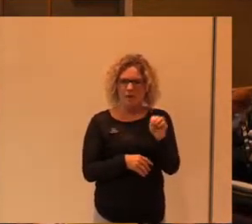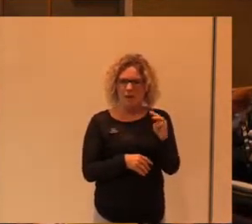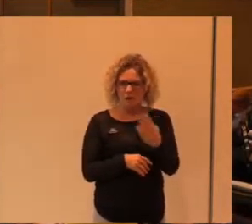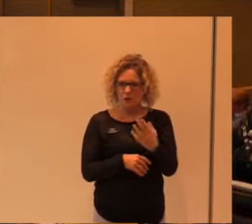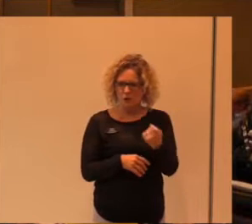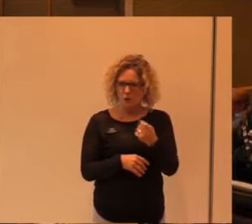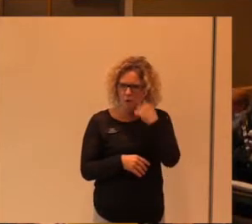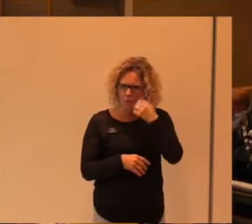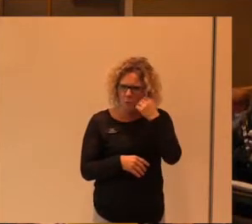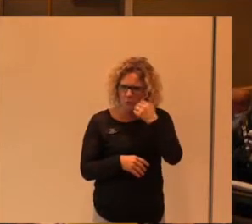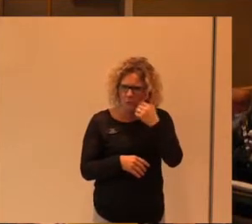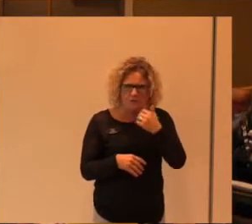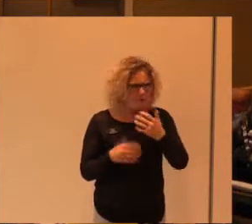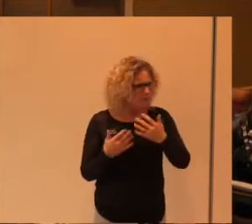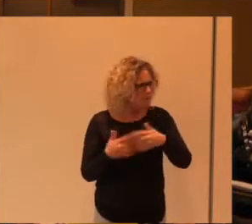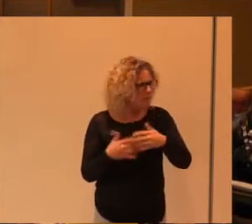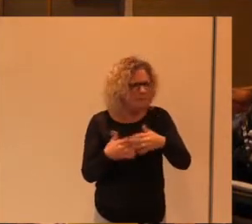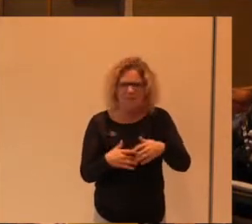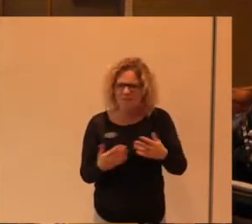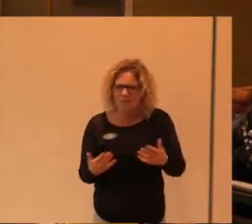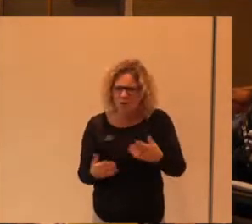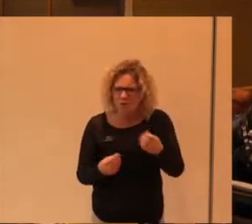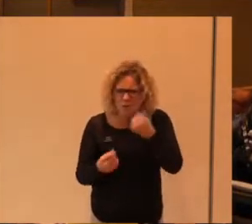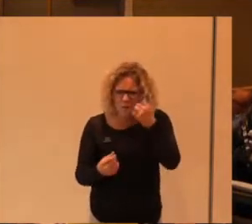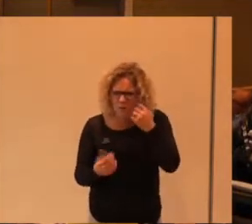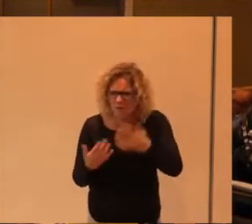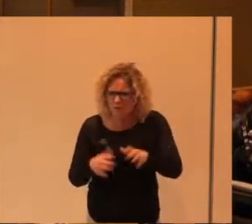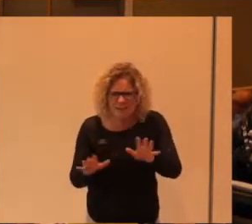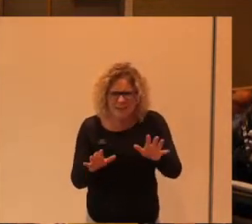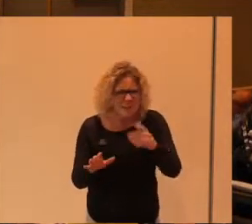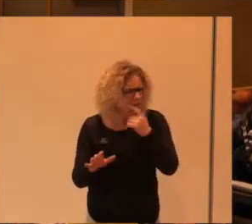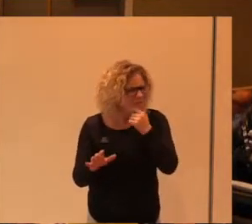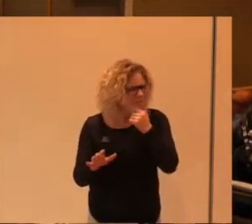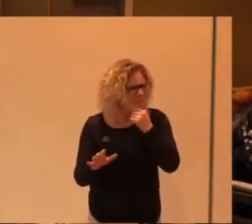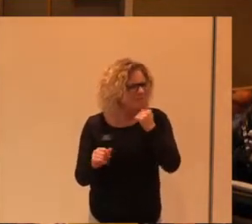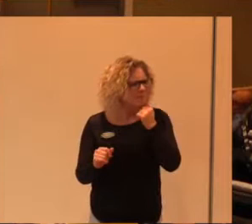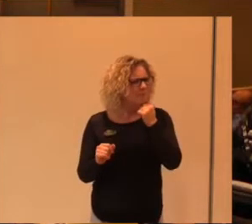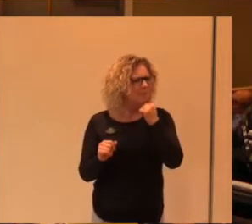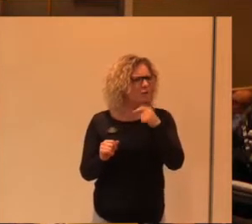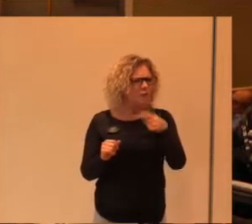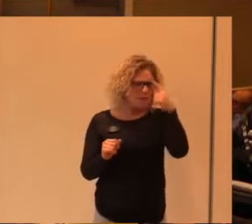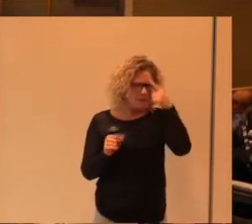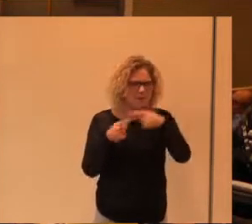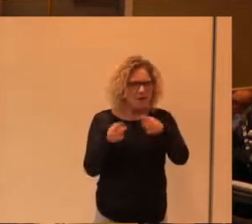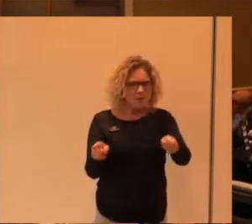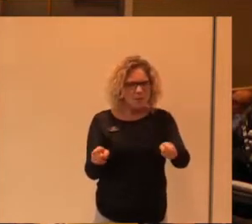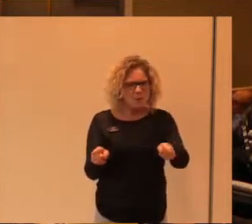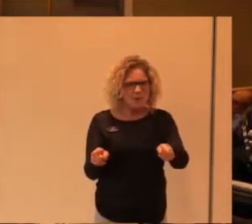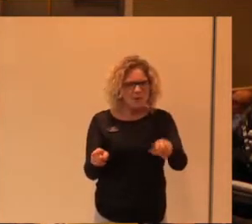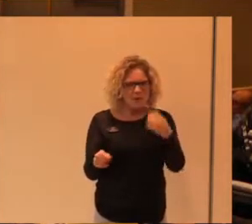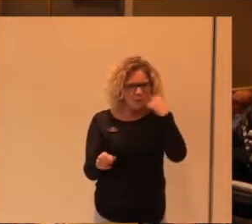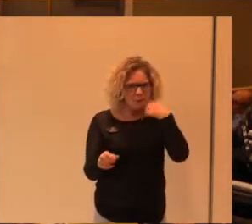Någon fruktfabrik. Var det? Nej, ingen fruktfabrik. Men de tänkte ju lite annorlunda